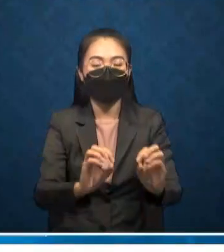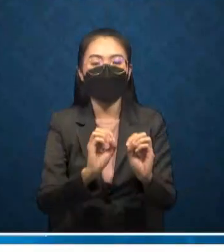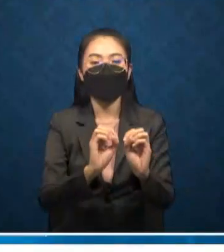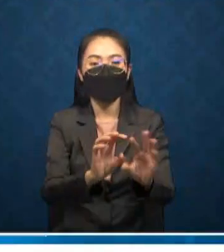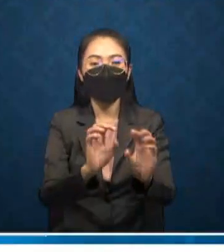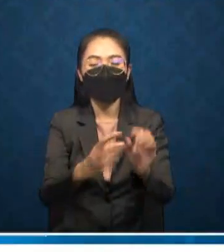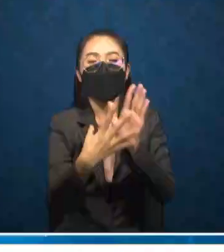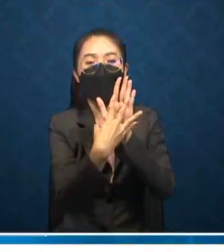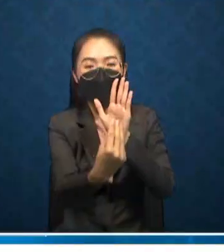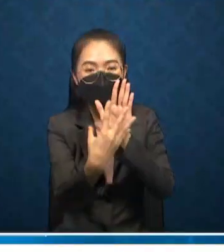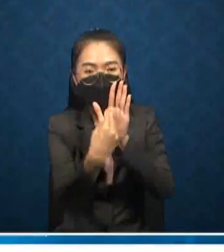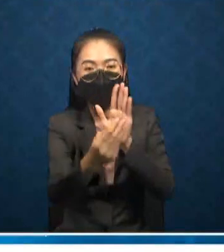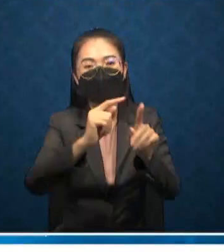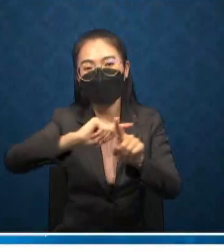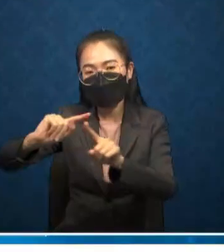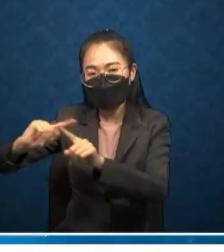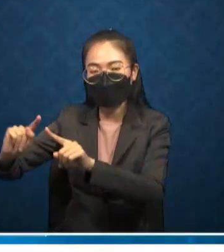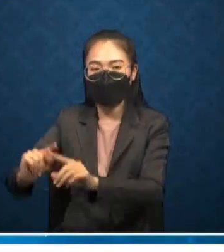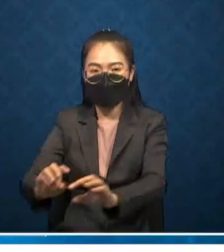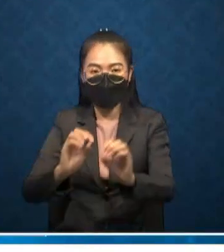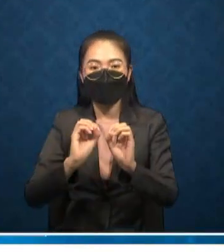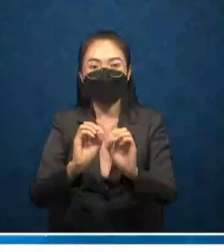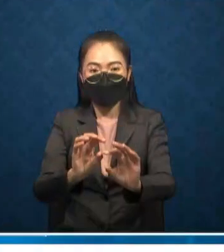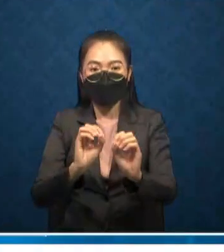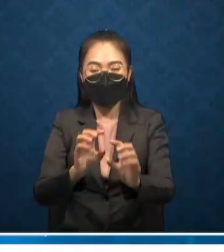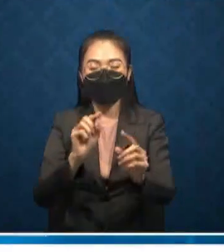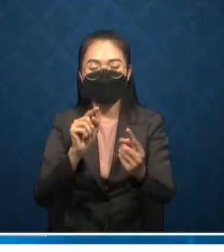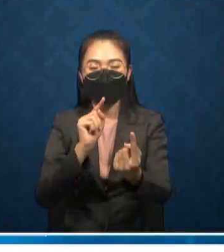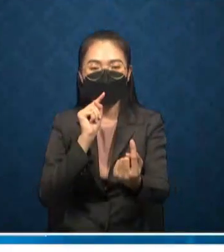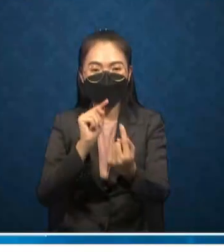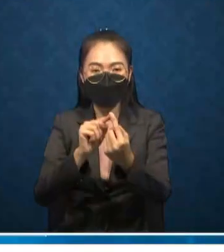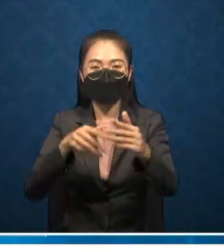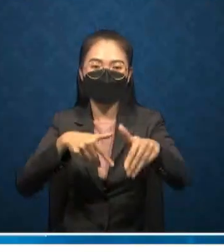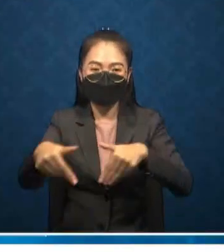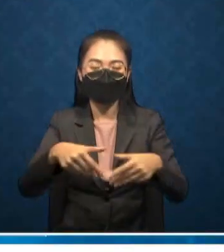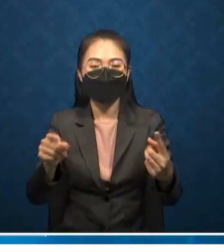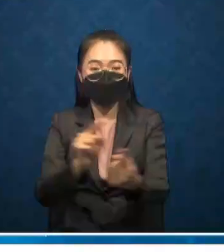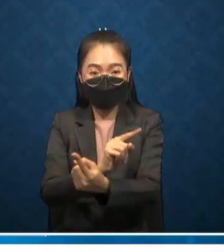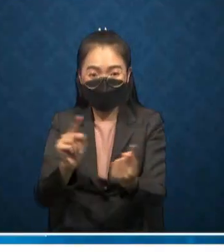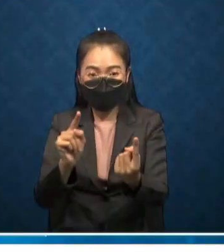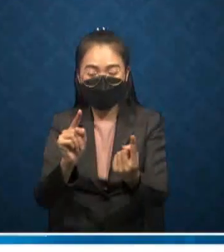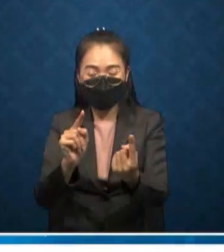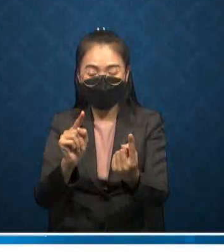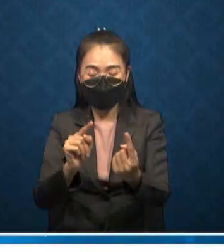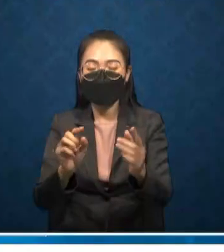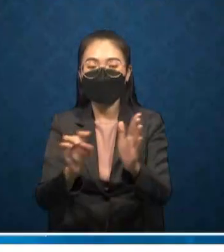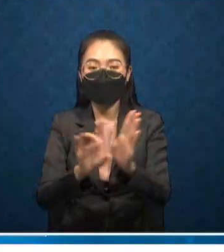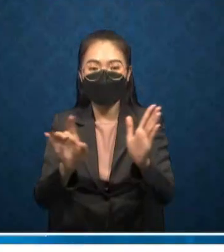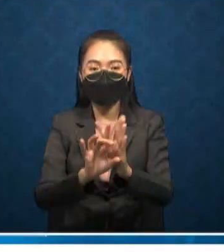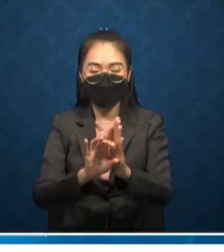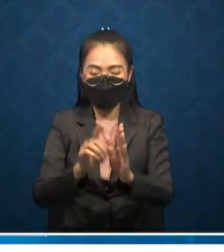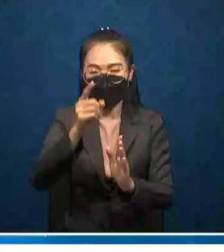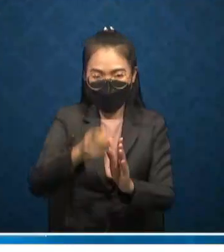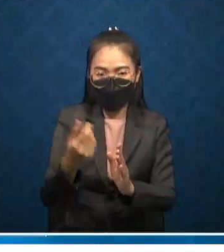สร้างมูลค่าเพิ่มทางเศรษฐกิจและสังคมนะคะและสุดท้ายก็คือต้องมีกฎหมายรอง